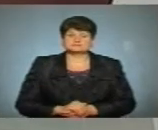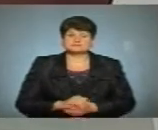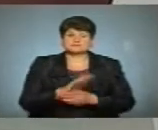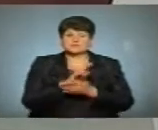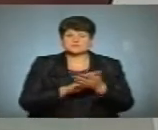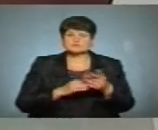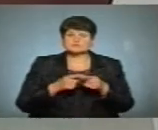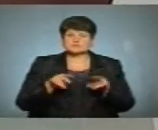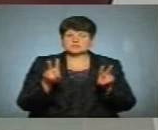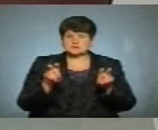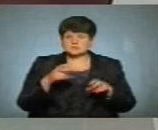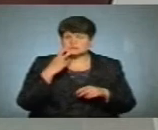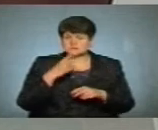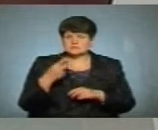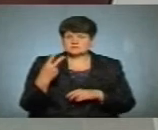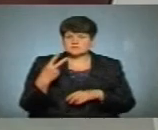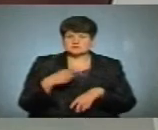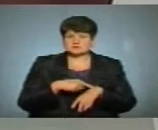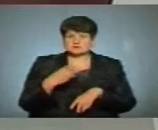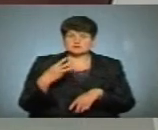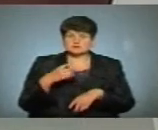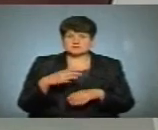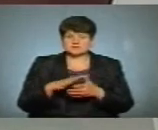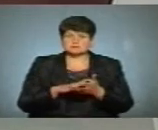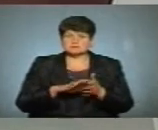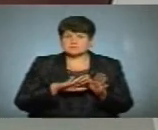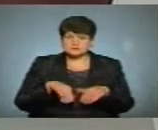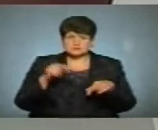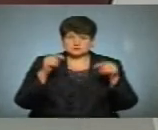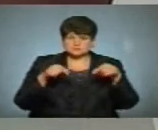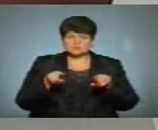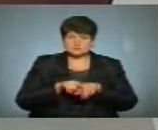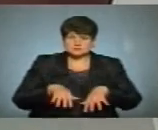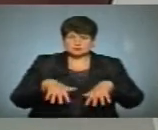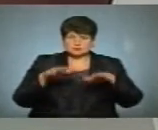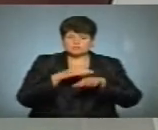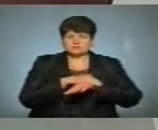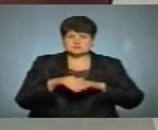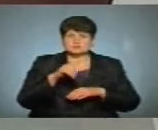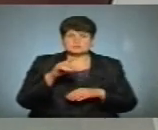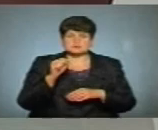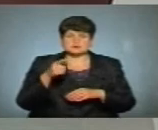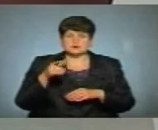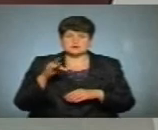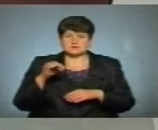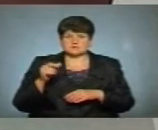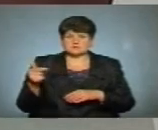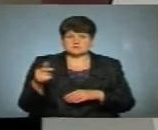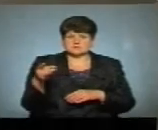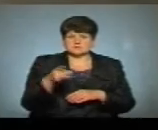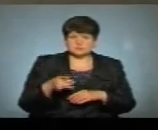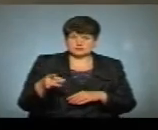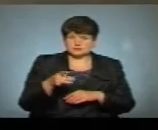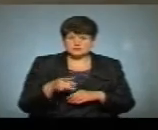Продовження цієї теми дивіться о 20:30. Після дощу також затопило вулицю Загоренко у селі Раштівці Гузятинського